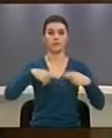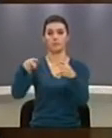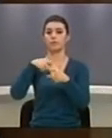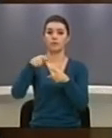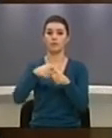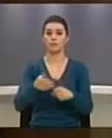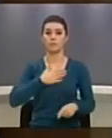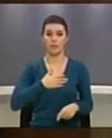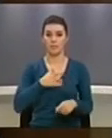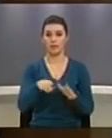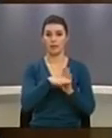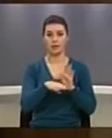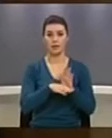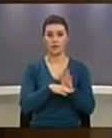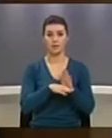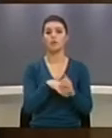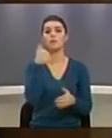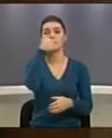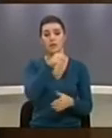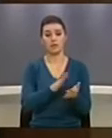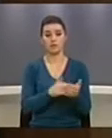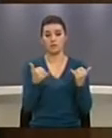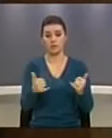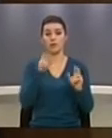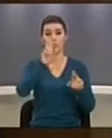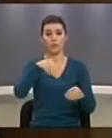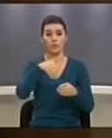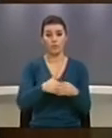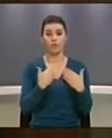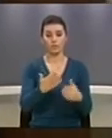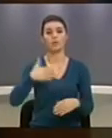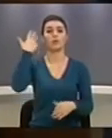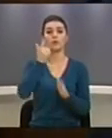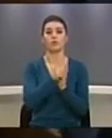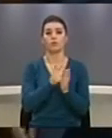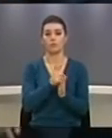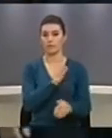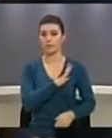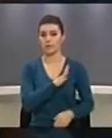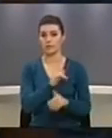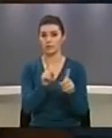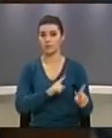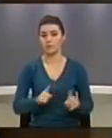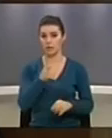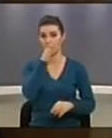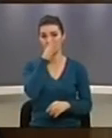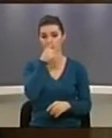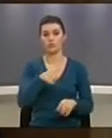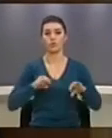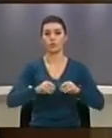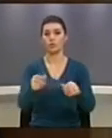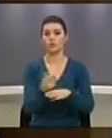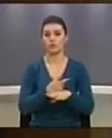ripërpunim, sepse nëse kalohet sot si i tillë do të ketë pasoja afatgjate për çështjen e pronës së qytetarëve të